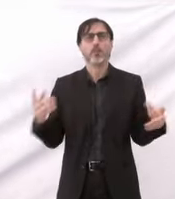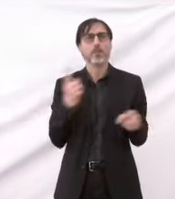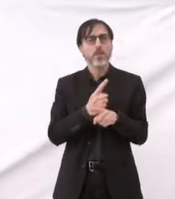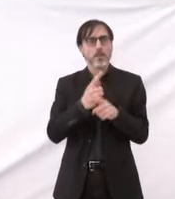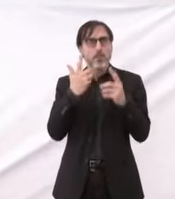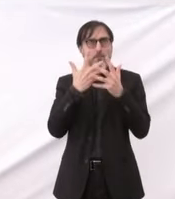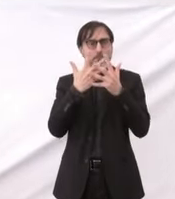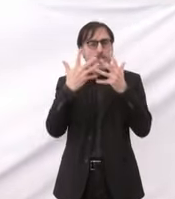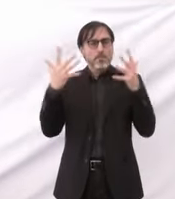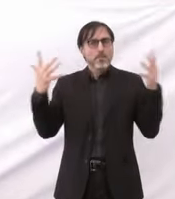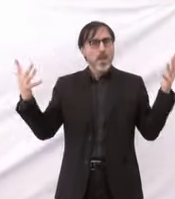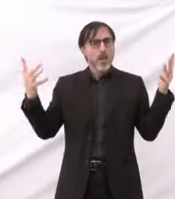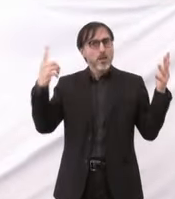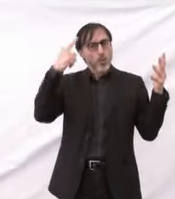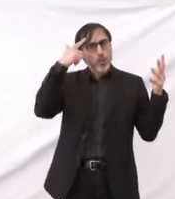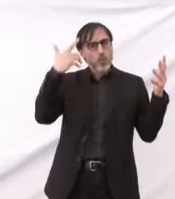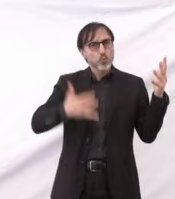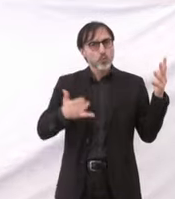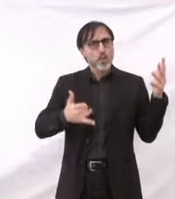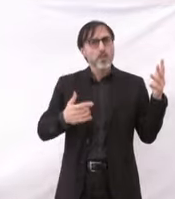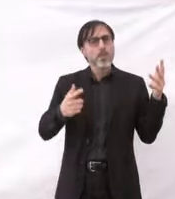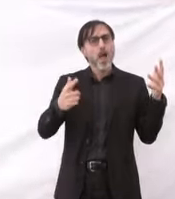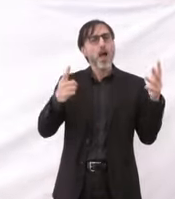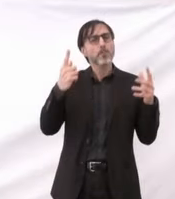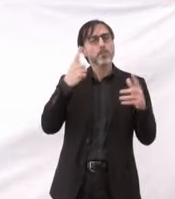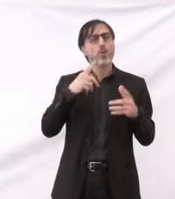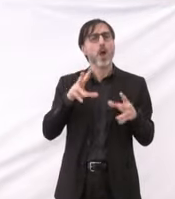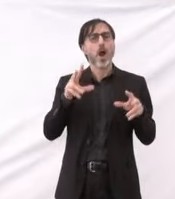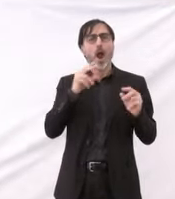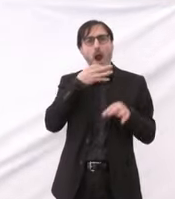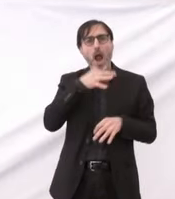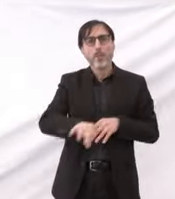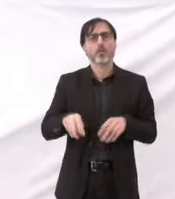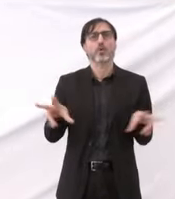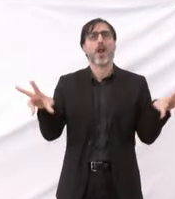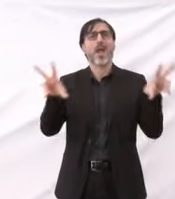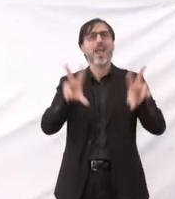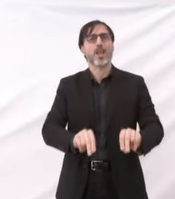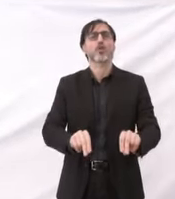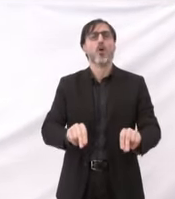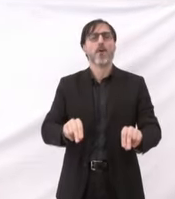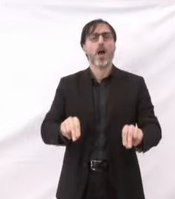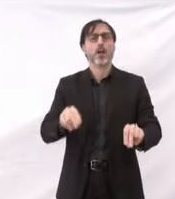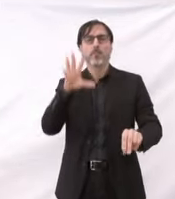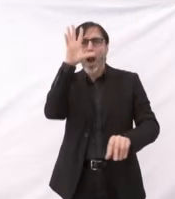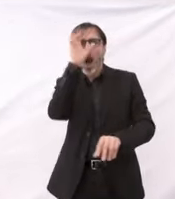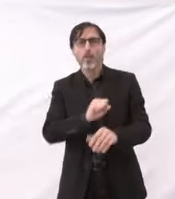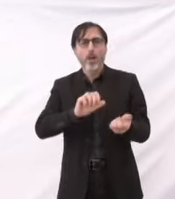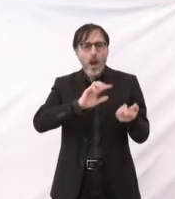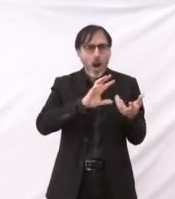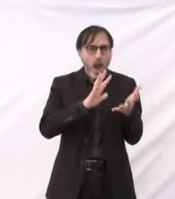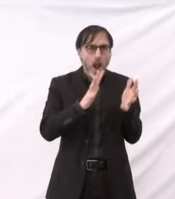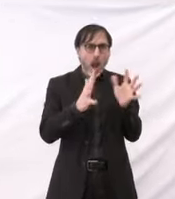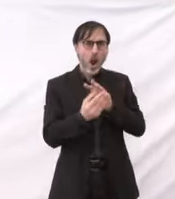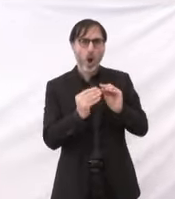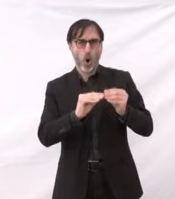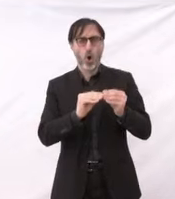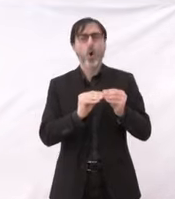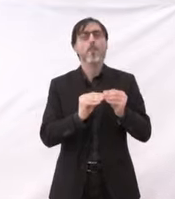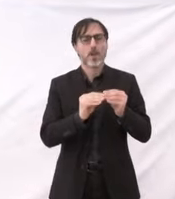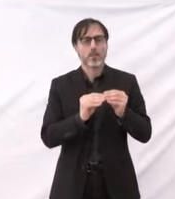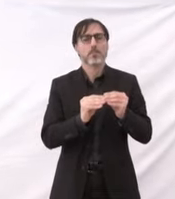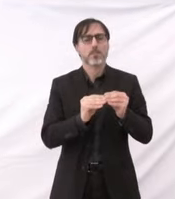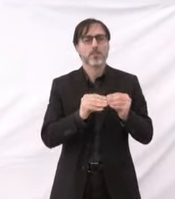lucidità e capacità di innovare per leggere i loro cambiamenti. Ma